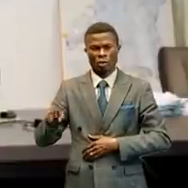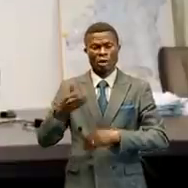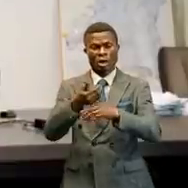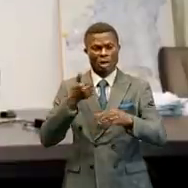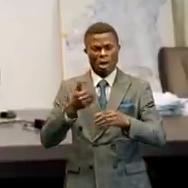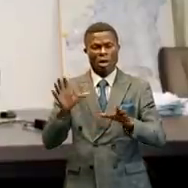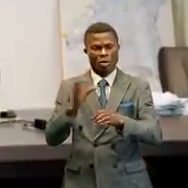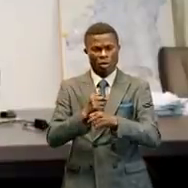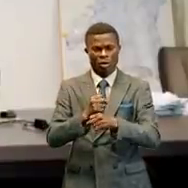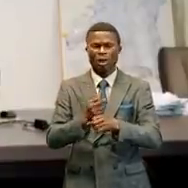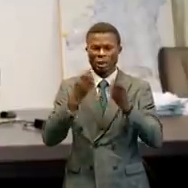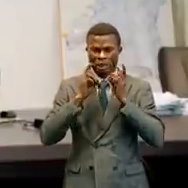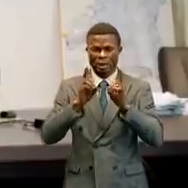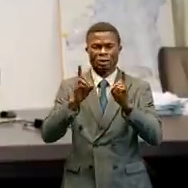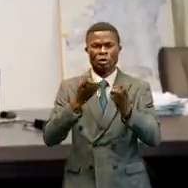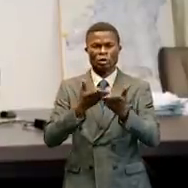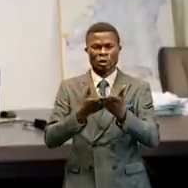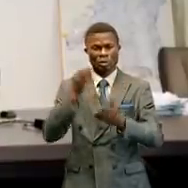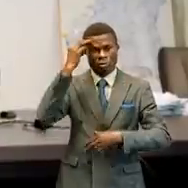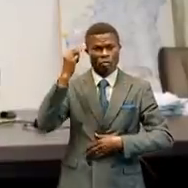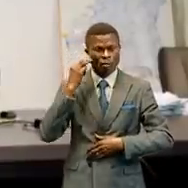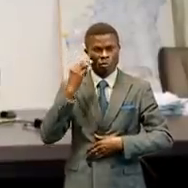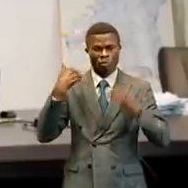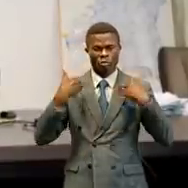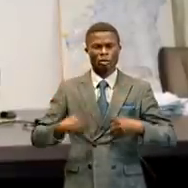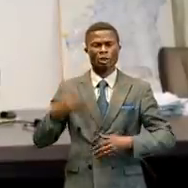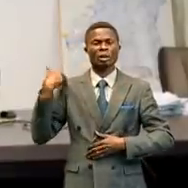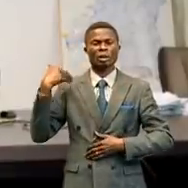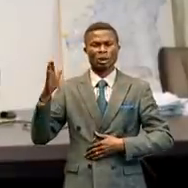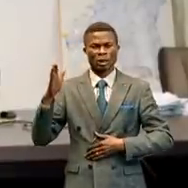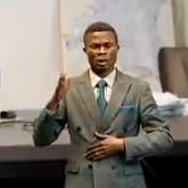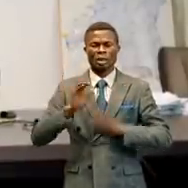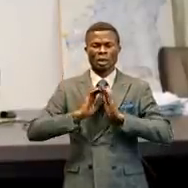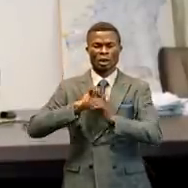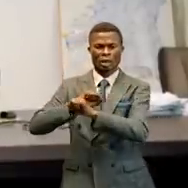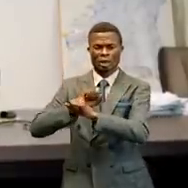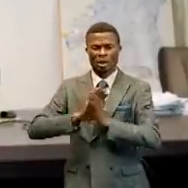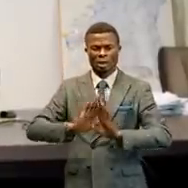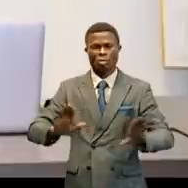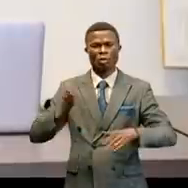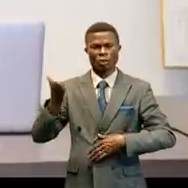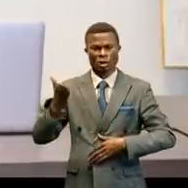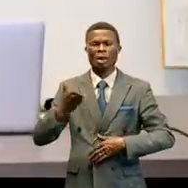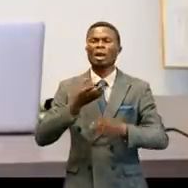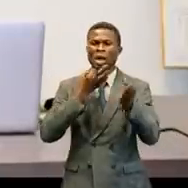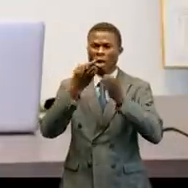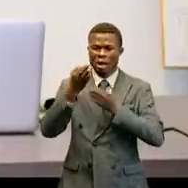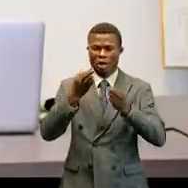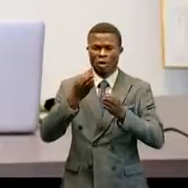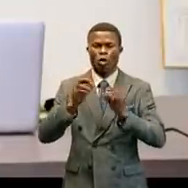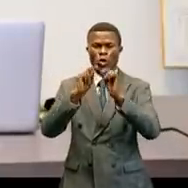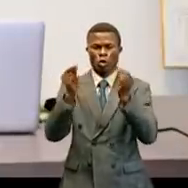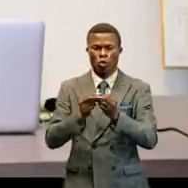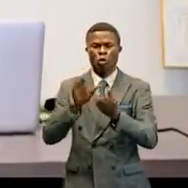de conclure son intervention, le ministre de la Santé publique, Hygiène et Prévention a évoqué une série